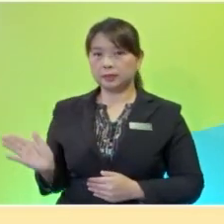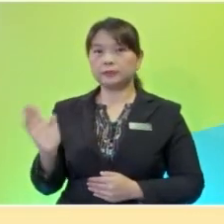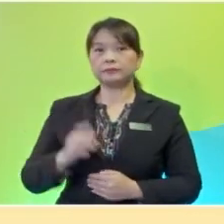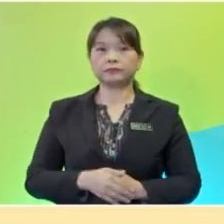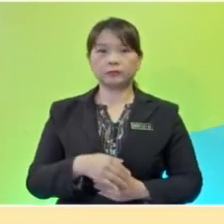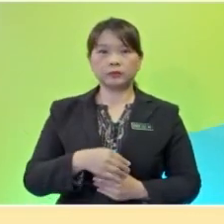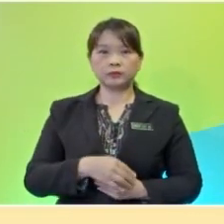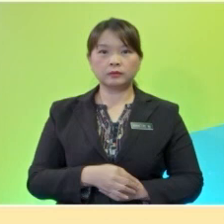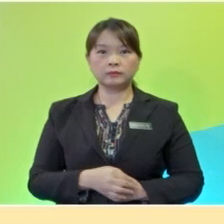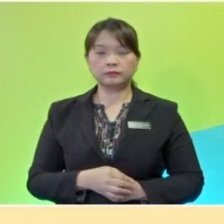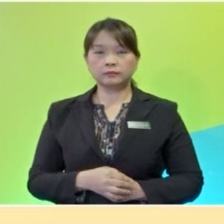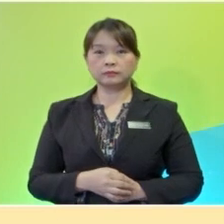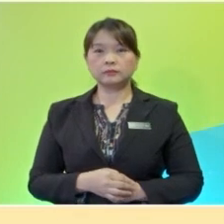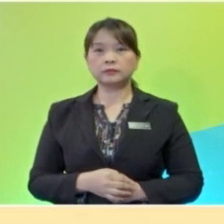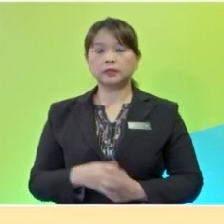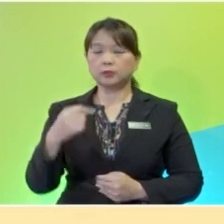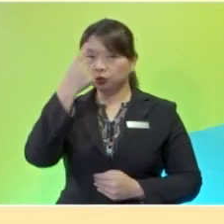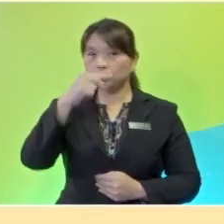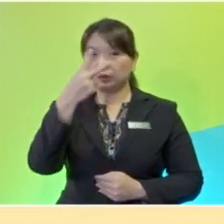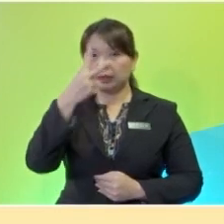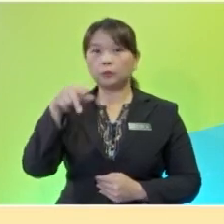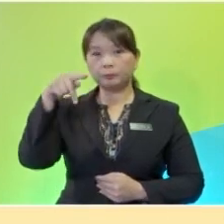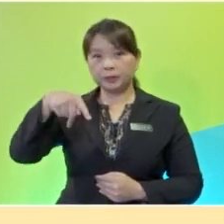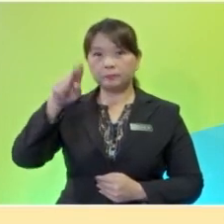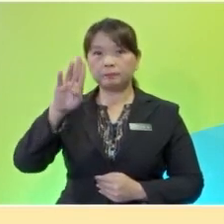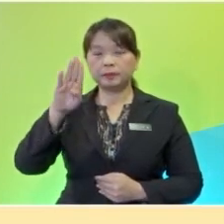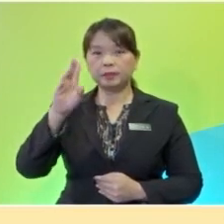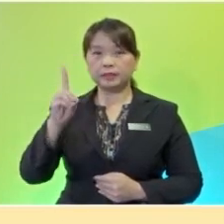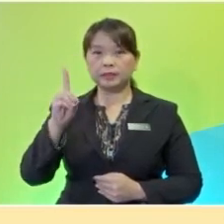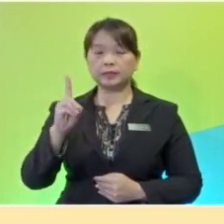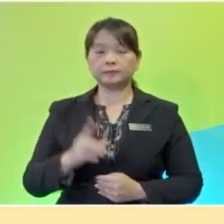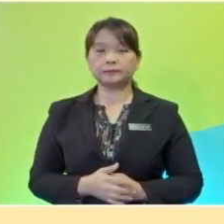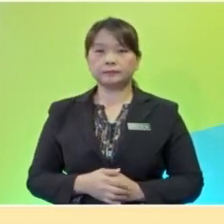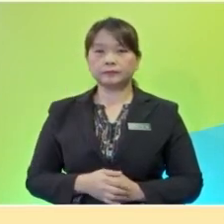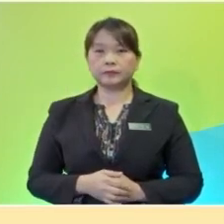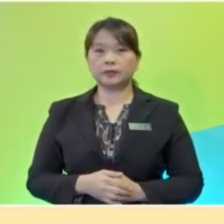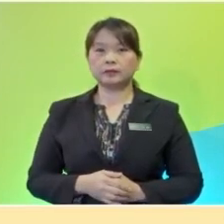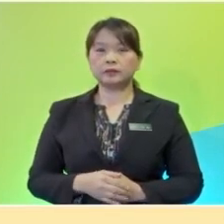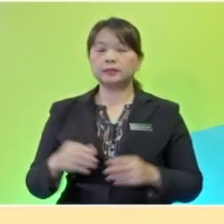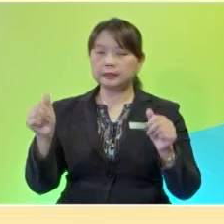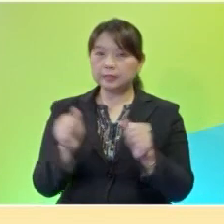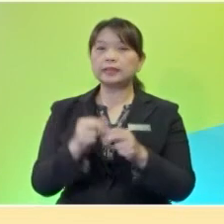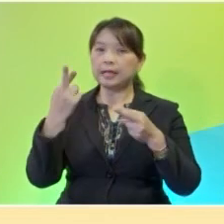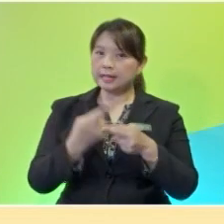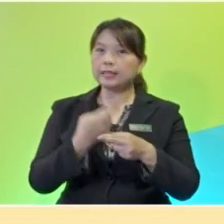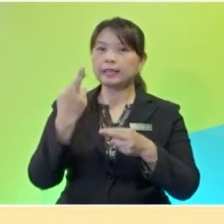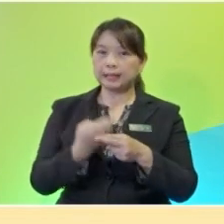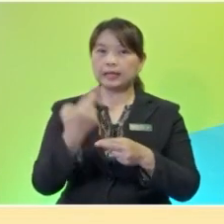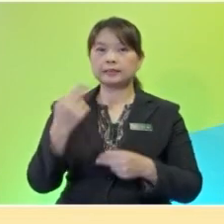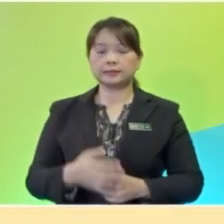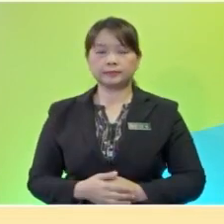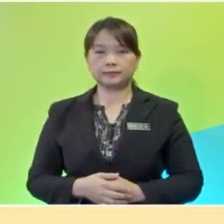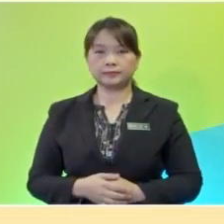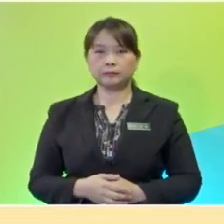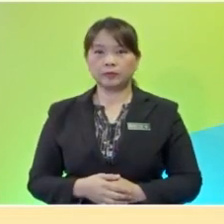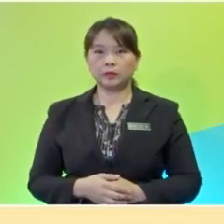个我们今天可以评估的一个方式，就是说我也简单的只是做一个介绍。